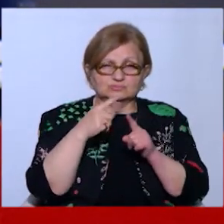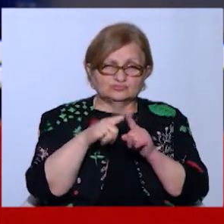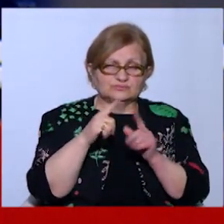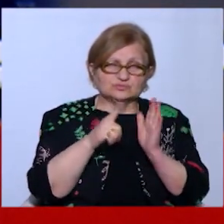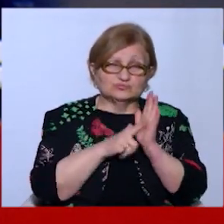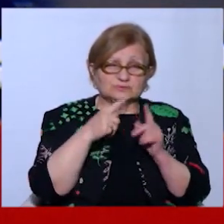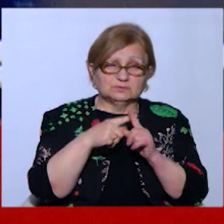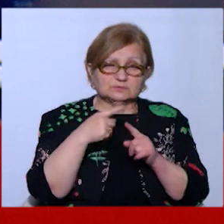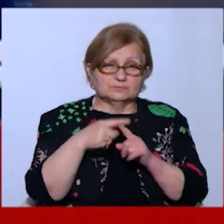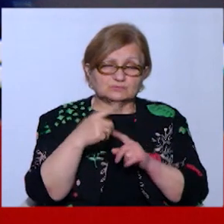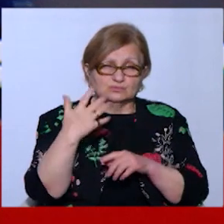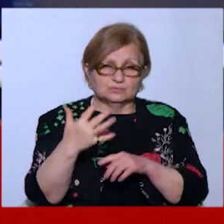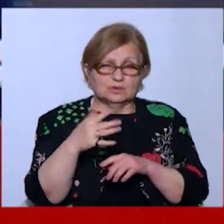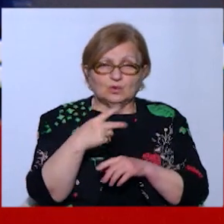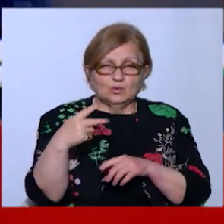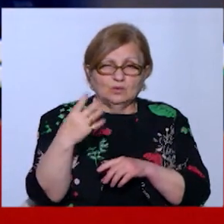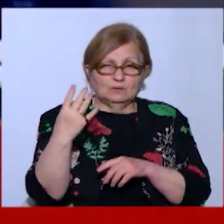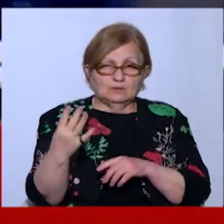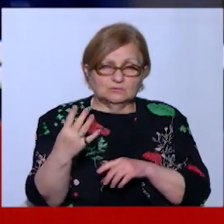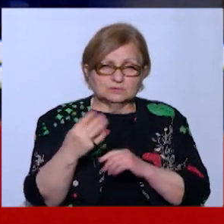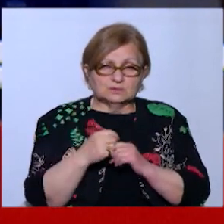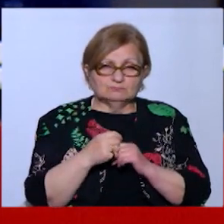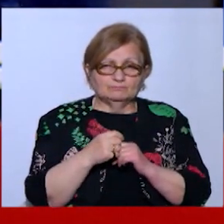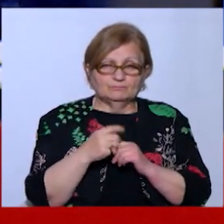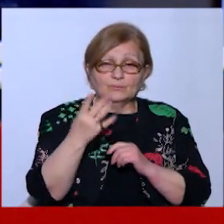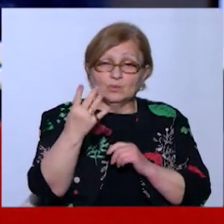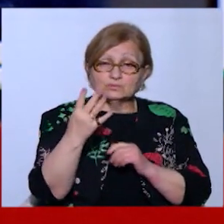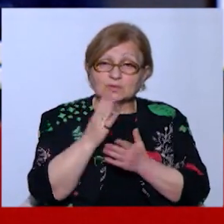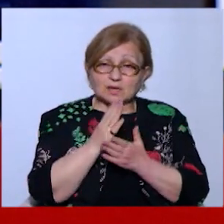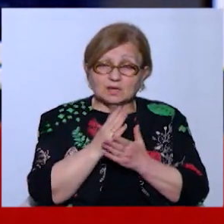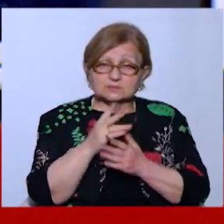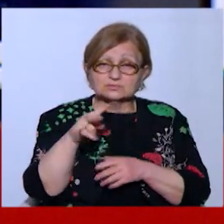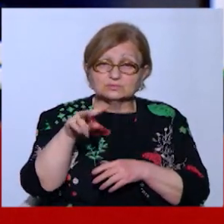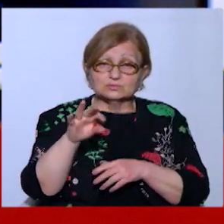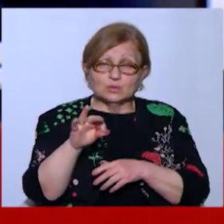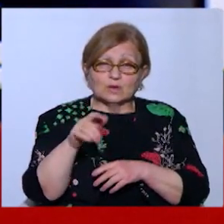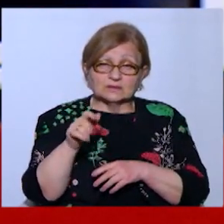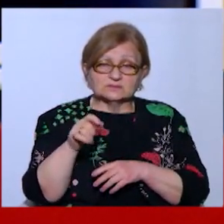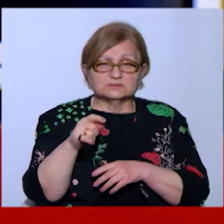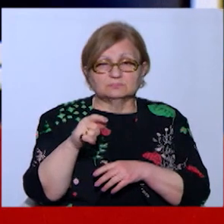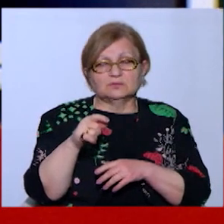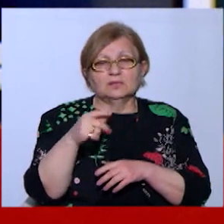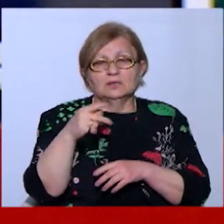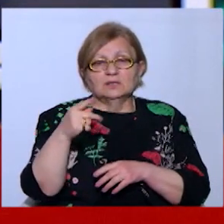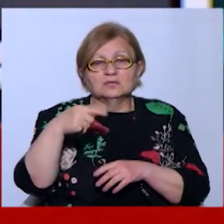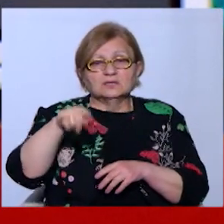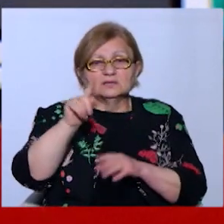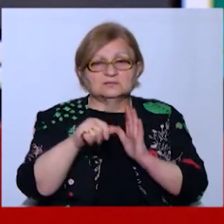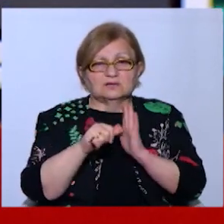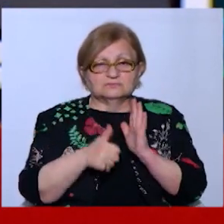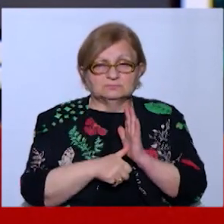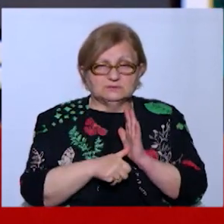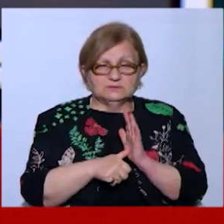5-დან უდრის 4-ს. 4 მოგეხსენებათ, ეს არის ლოგარითმი 2-ის ფუძით 16-დან, ანუ კლავ უნდა გაუტოლოთ